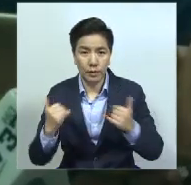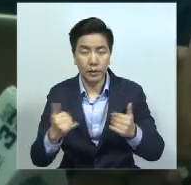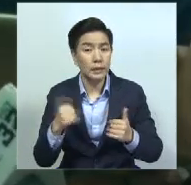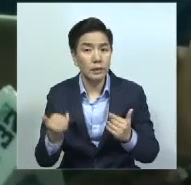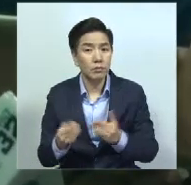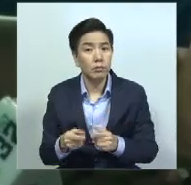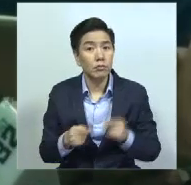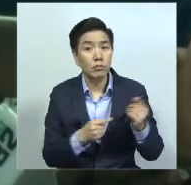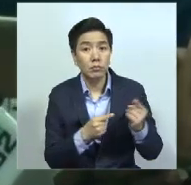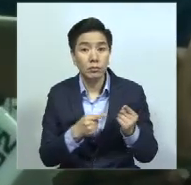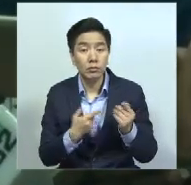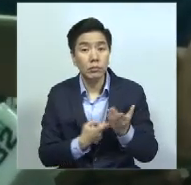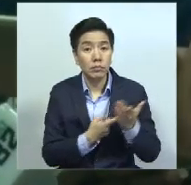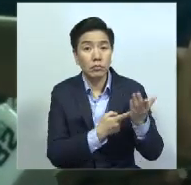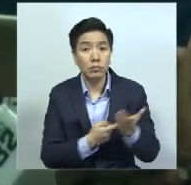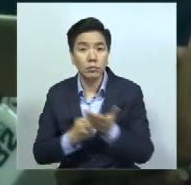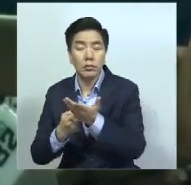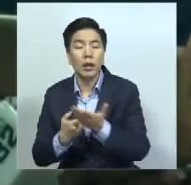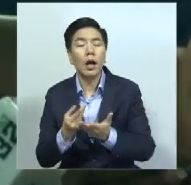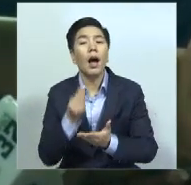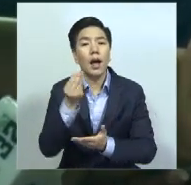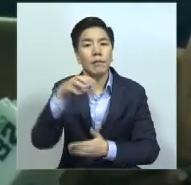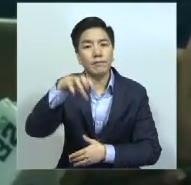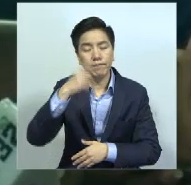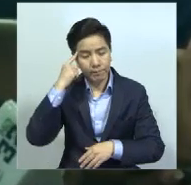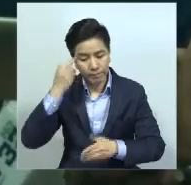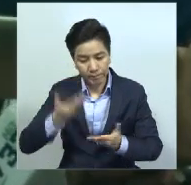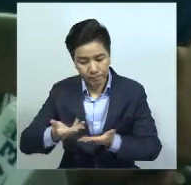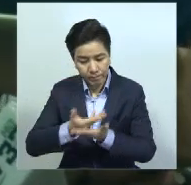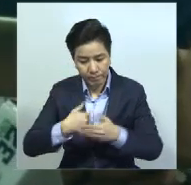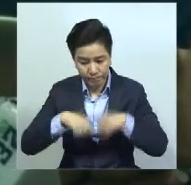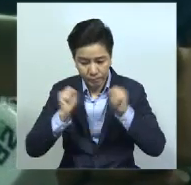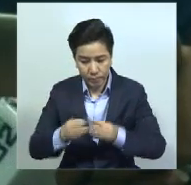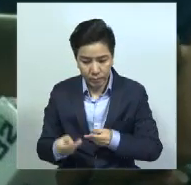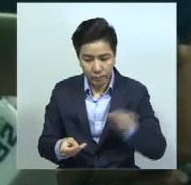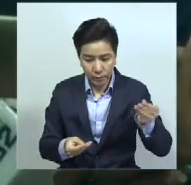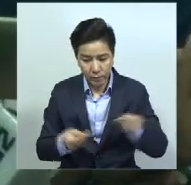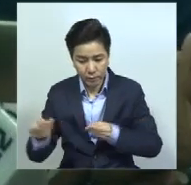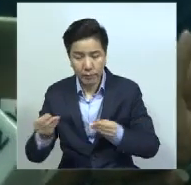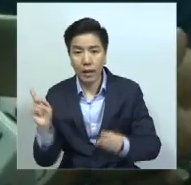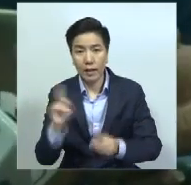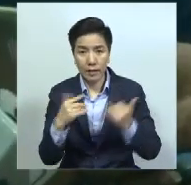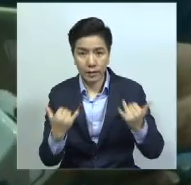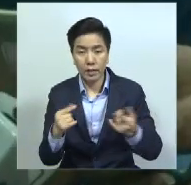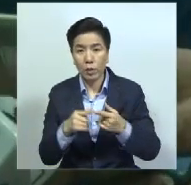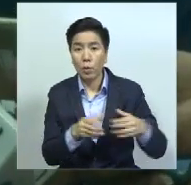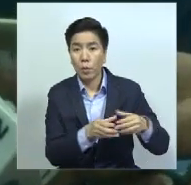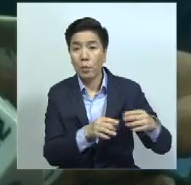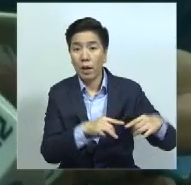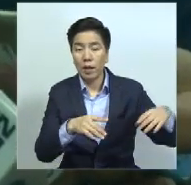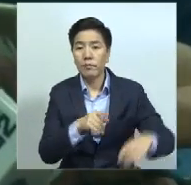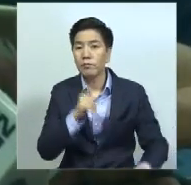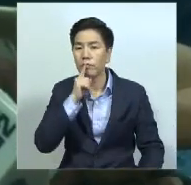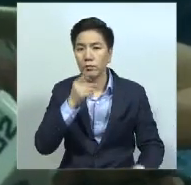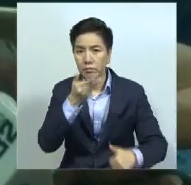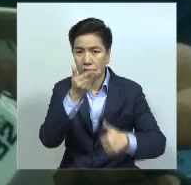ไปศาลรัฐธรรมนูญใช่ไหมคะกรณีนี ้ก็ให้ท่านผู้ตรวจเป็นคนวินิจฉัยผมอย่าไปตอบ ที่ฝ่ายค้านเขาจะยื่นอภิปรายทั่วไปโดยไม่มี